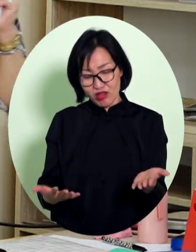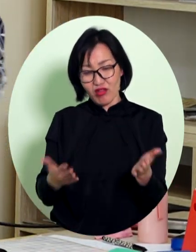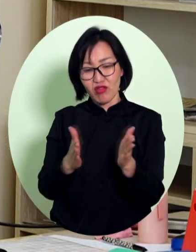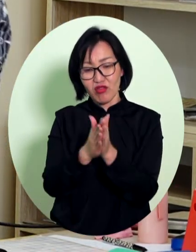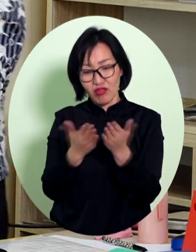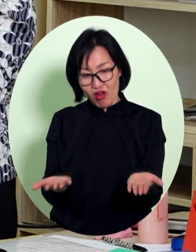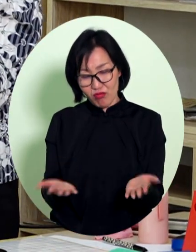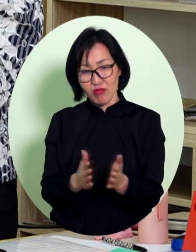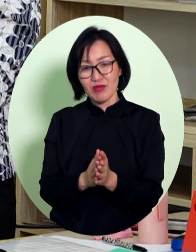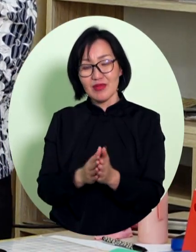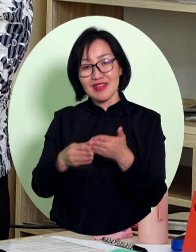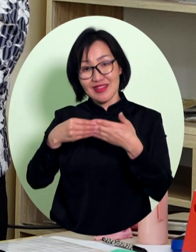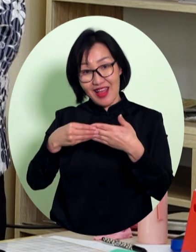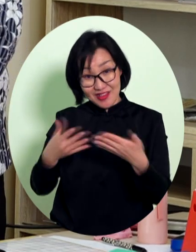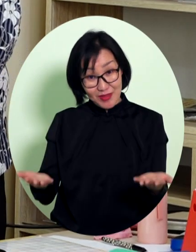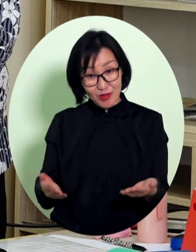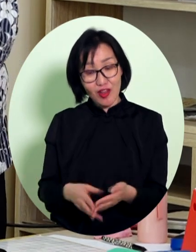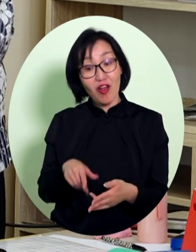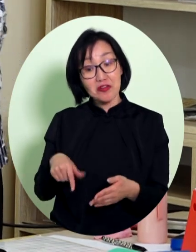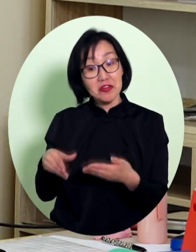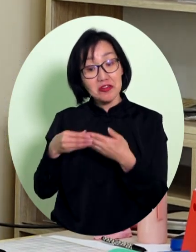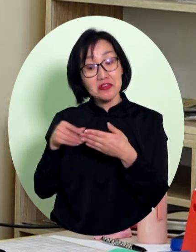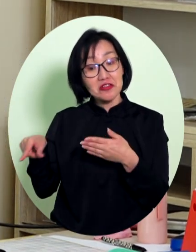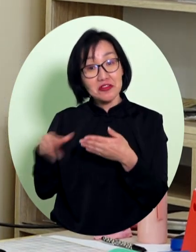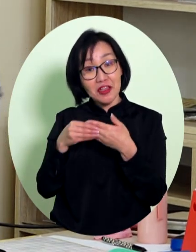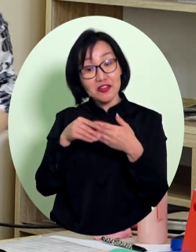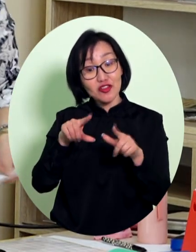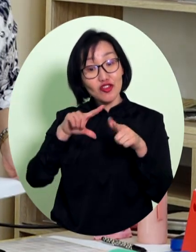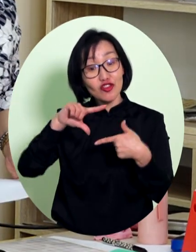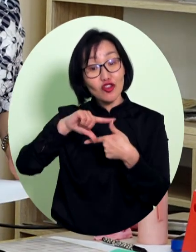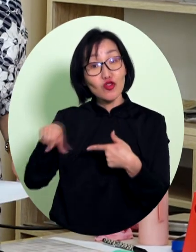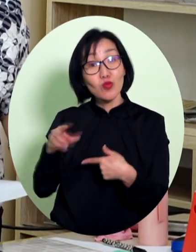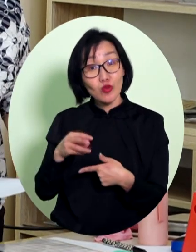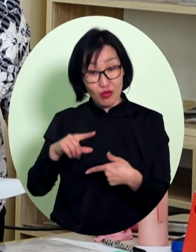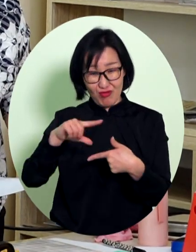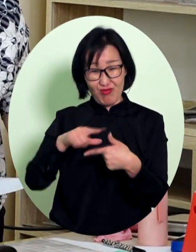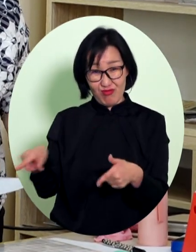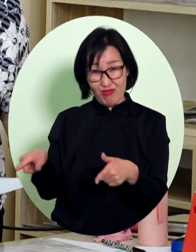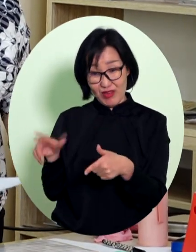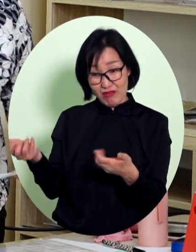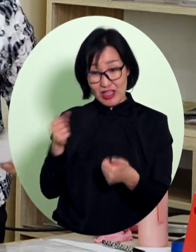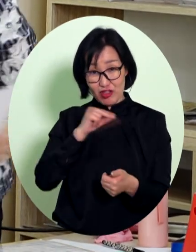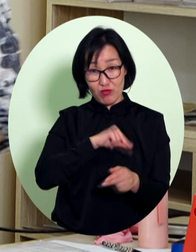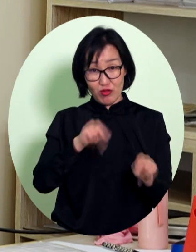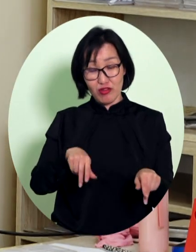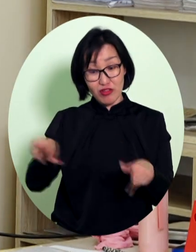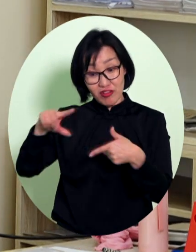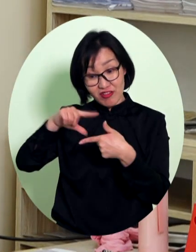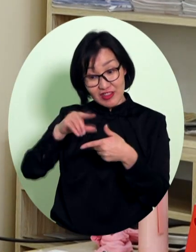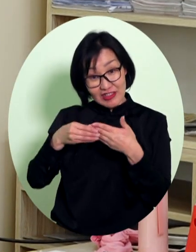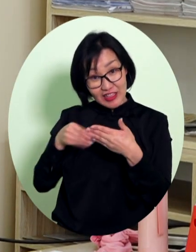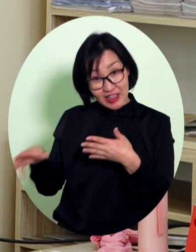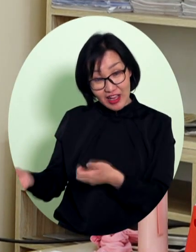Энэ тэгш өнцөг байна уу? Байна, энийг ашиглая. Мөн ялгаагүй тэгш өнцгөө тэгш